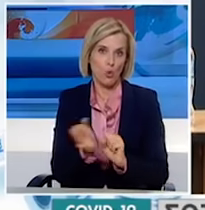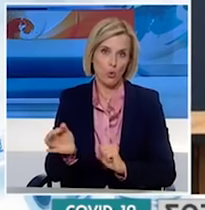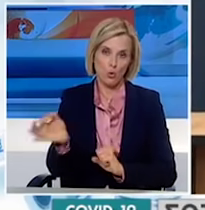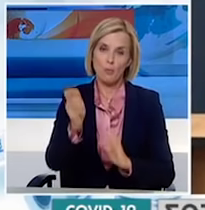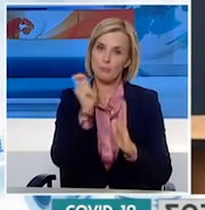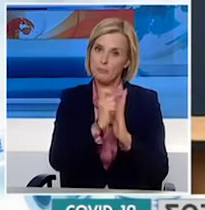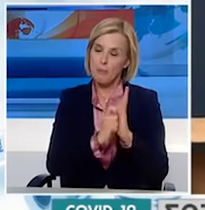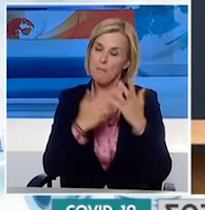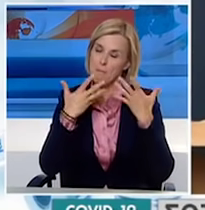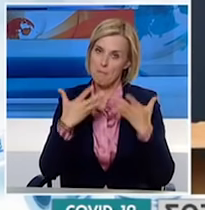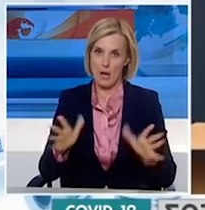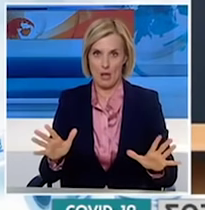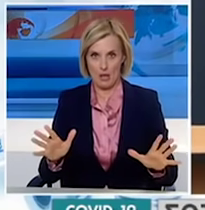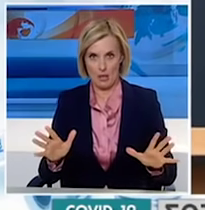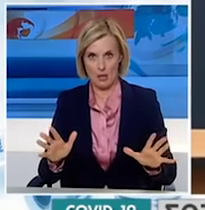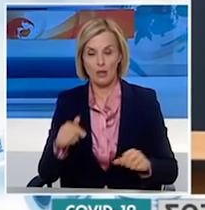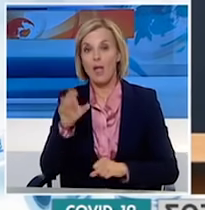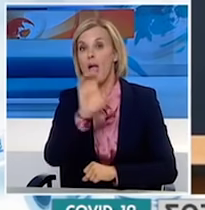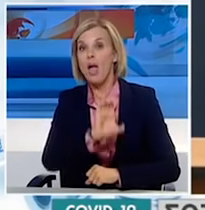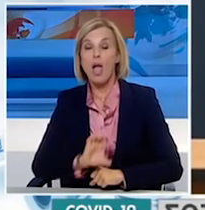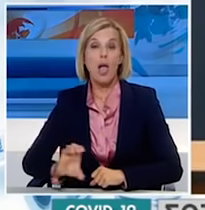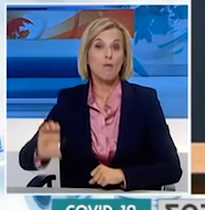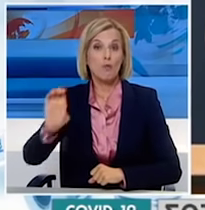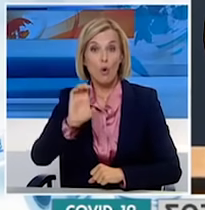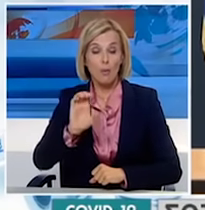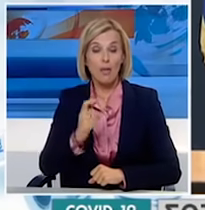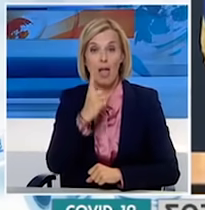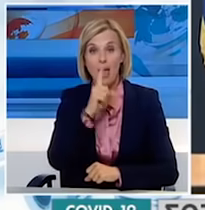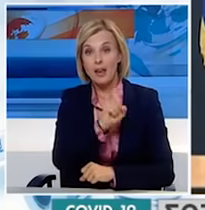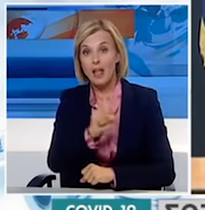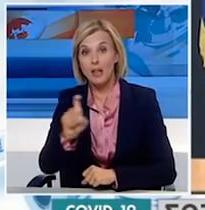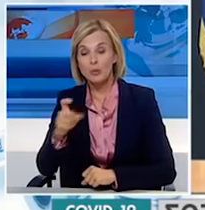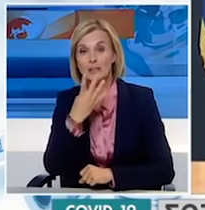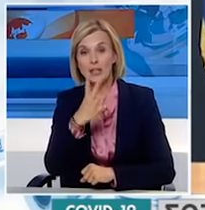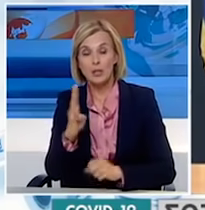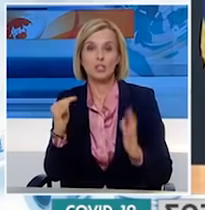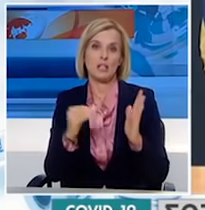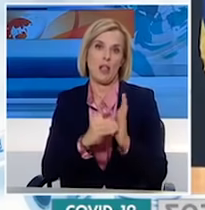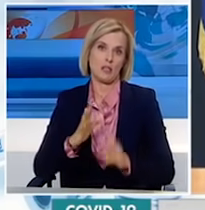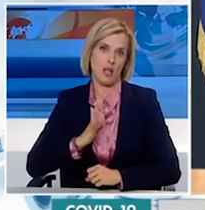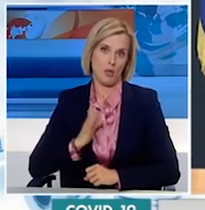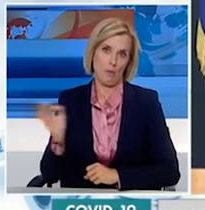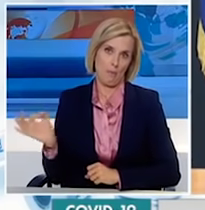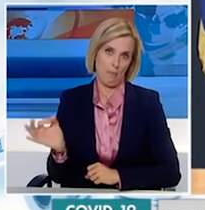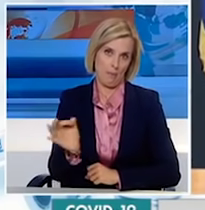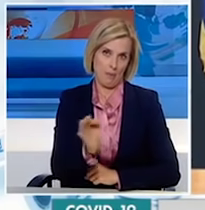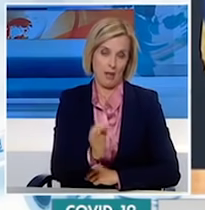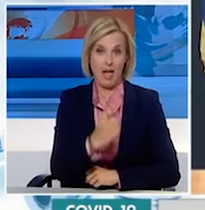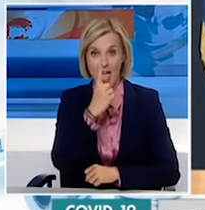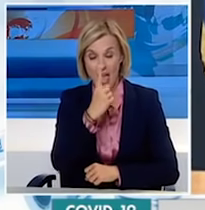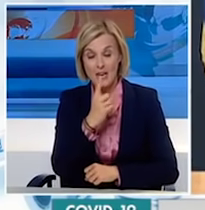έχουν καταγραφεί παγκοσμίως. Στην Ευρώπη περισσότερα από 1.400.000. Περισσότερα